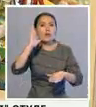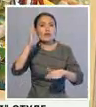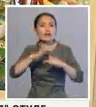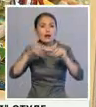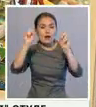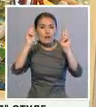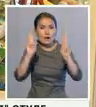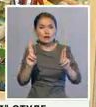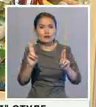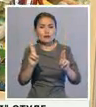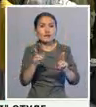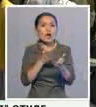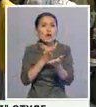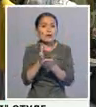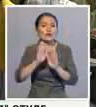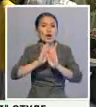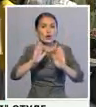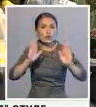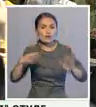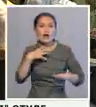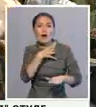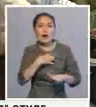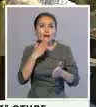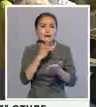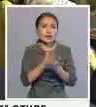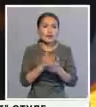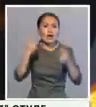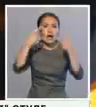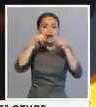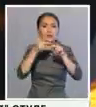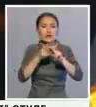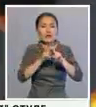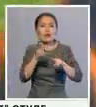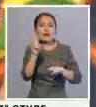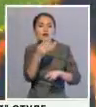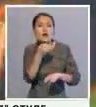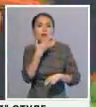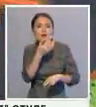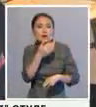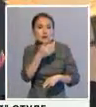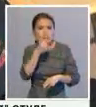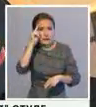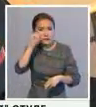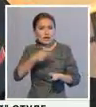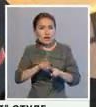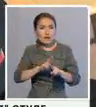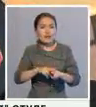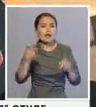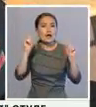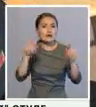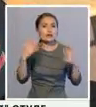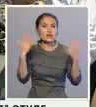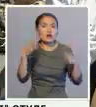мамандықтарын таңдауына бағыт-бағдар беретін бұл көрменің маңызы зор дейді ұйымдастырушылар. Техниканың қыр-сырын жетік меңгерген, он саусақтарынан өнер